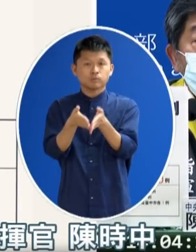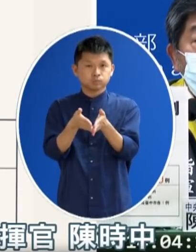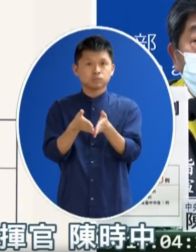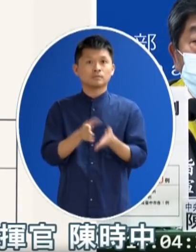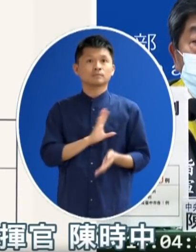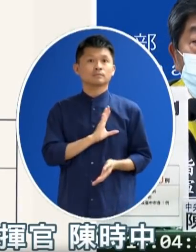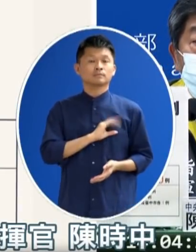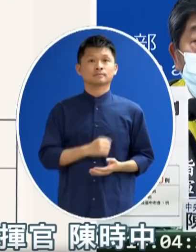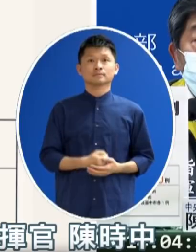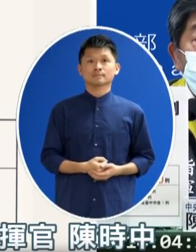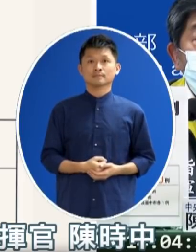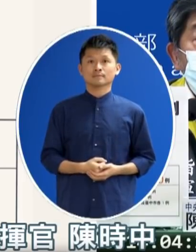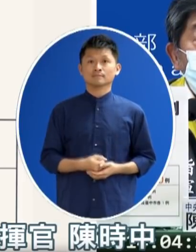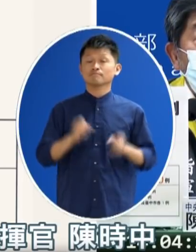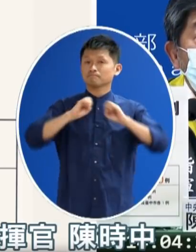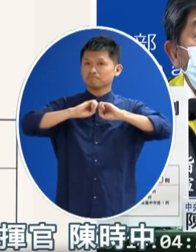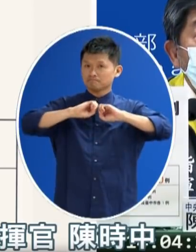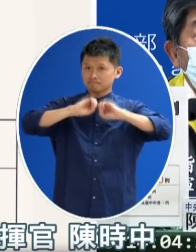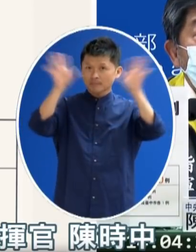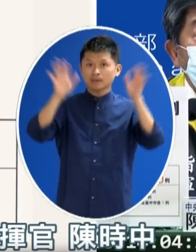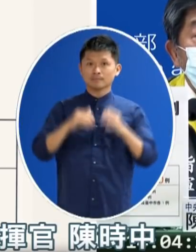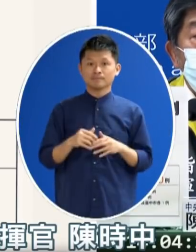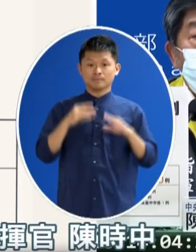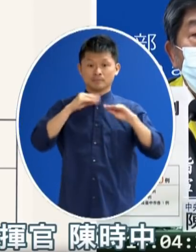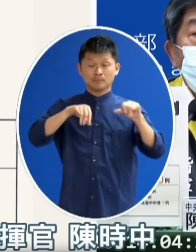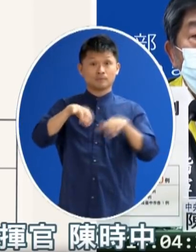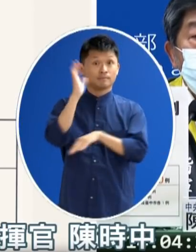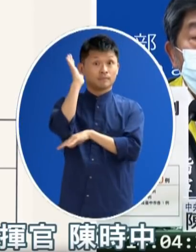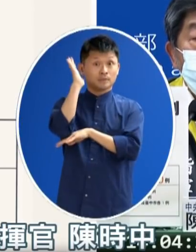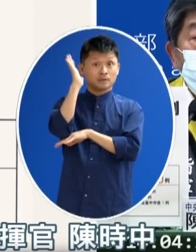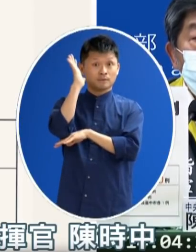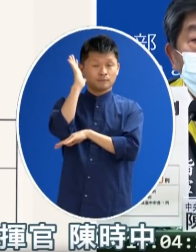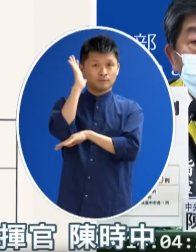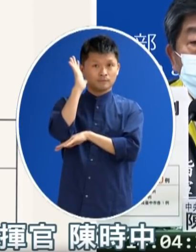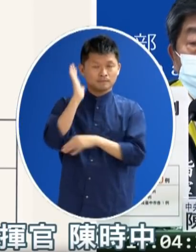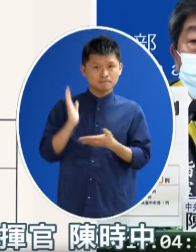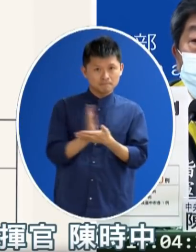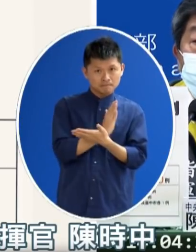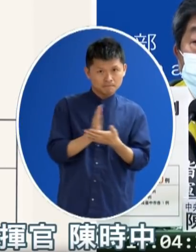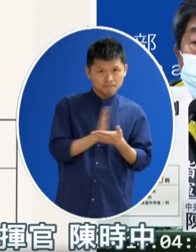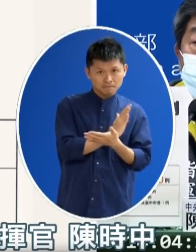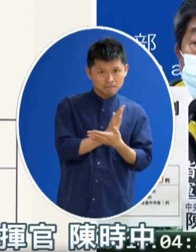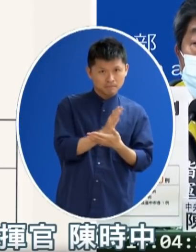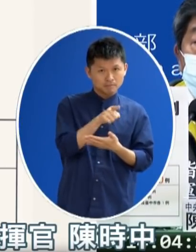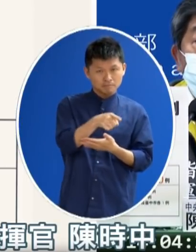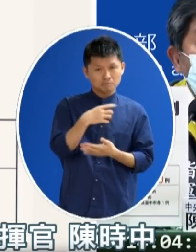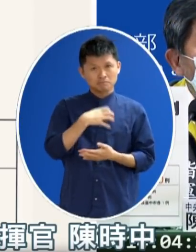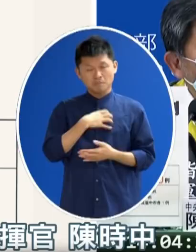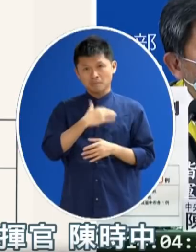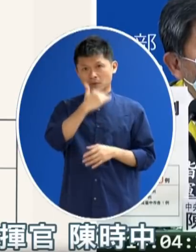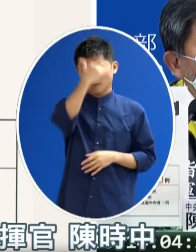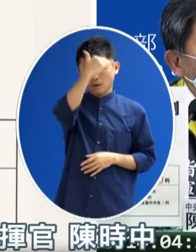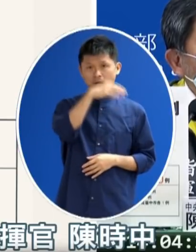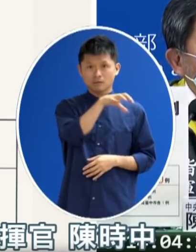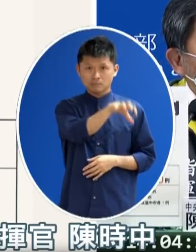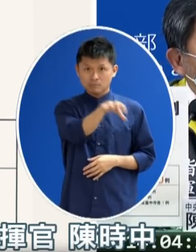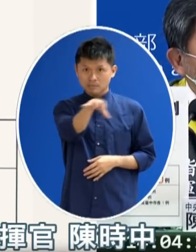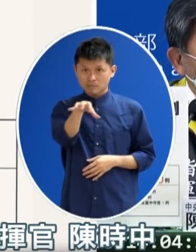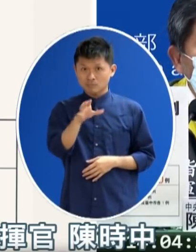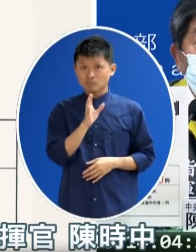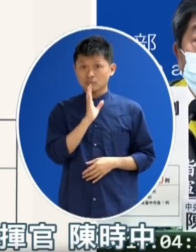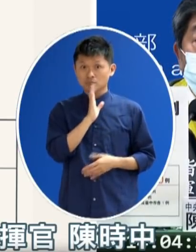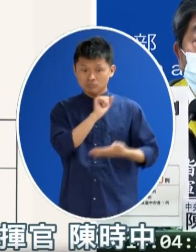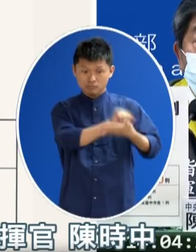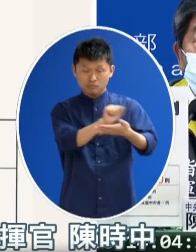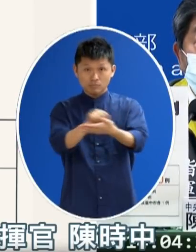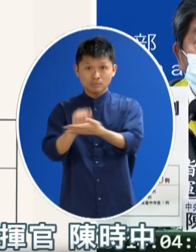的。那我还是要呼吁，就是说被地方政府哈框列在一个或是说在一个风险比较高的区域哈，